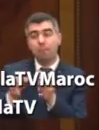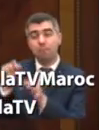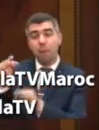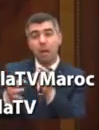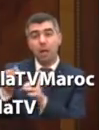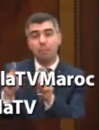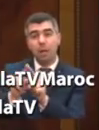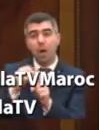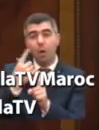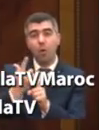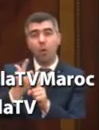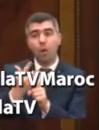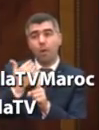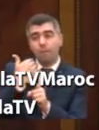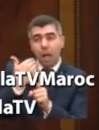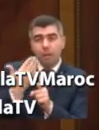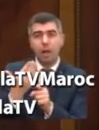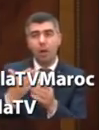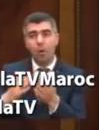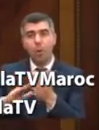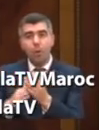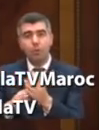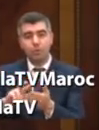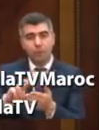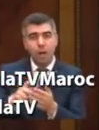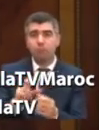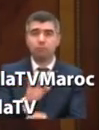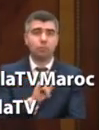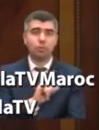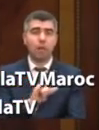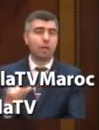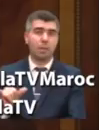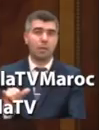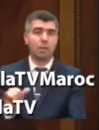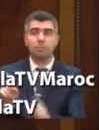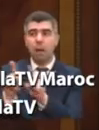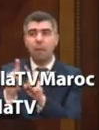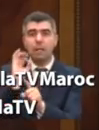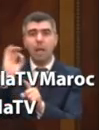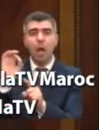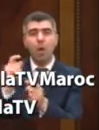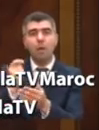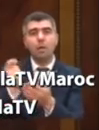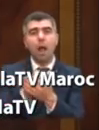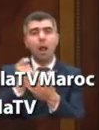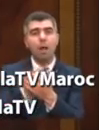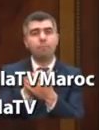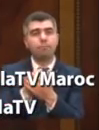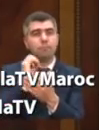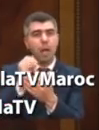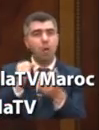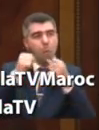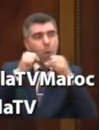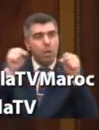يثبت أنهم ارتكبوا جريمة تستحق الإدانة؟ فهم لم يطالبوا إلا بحقهم المغتصب المشروع،